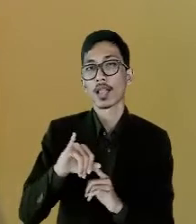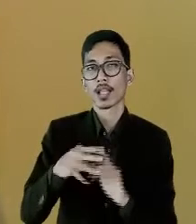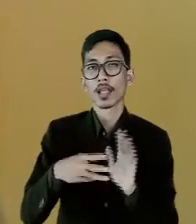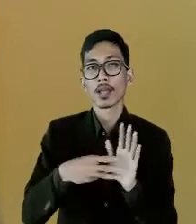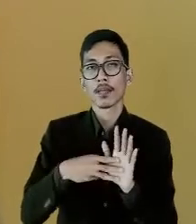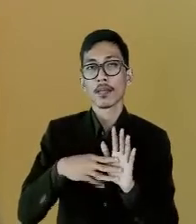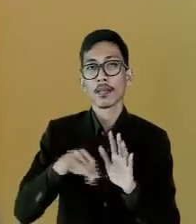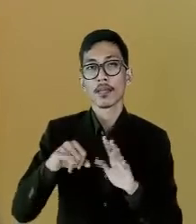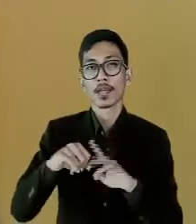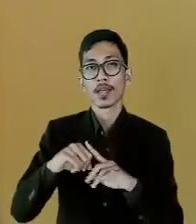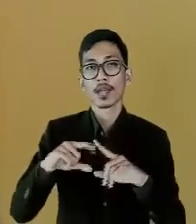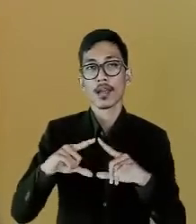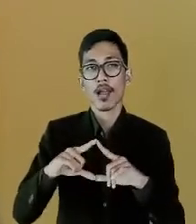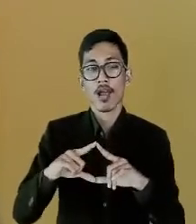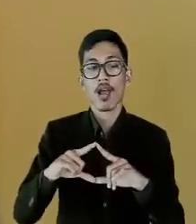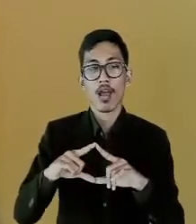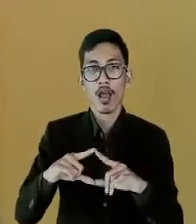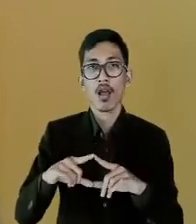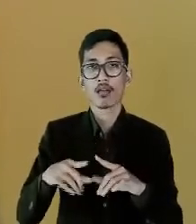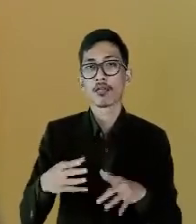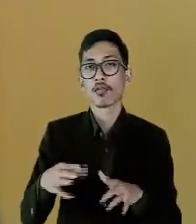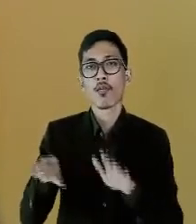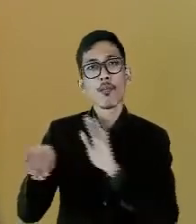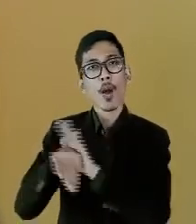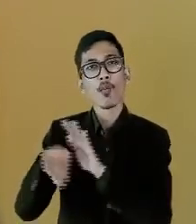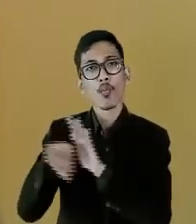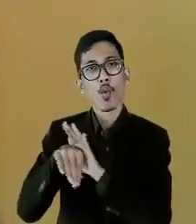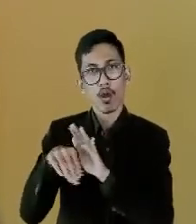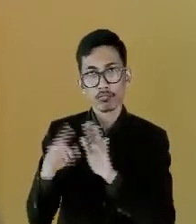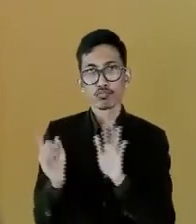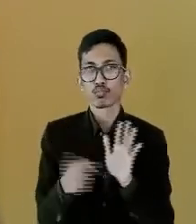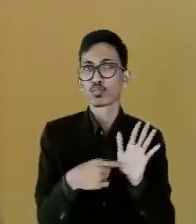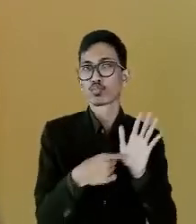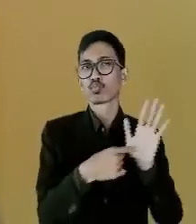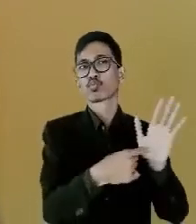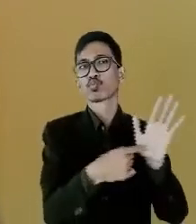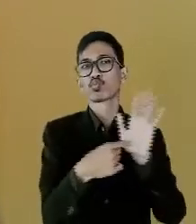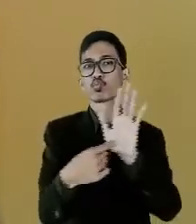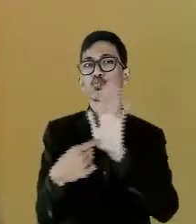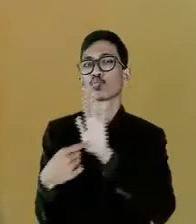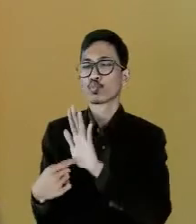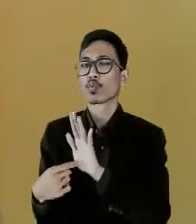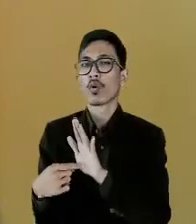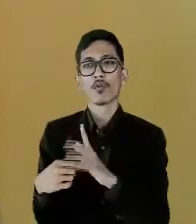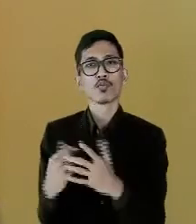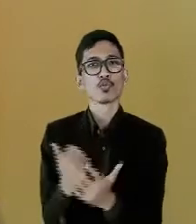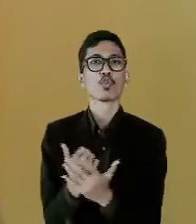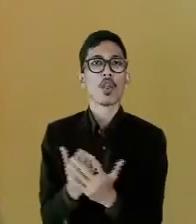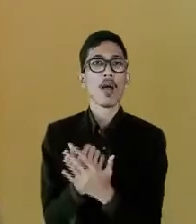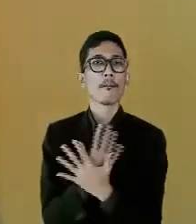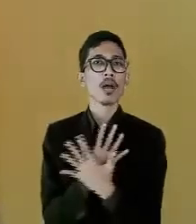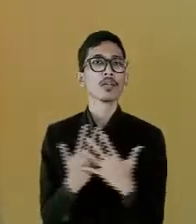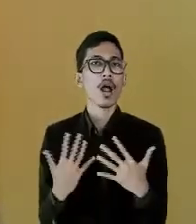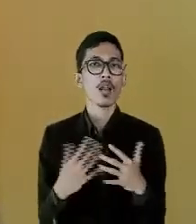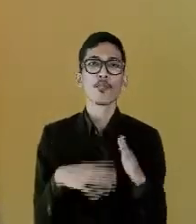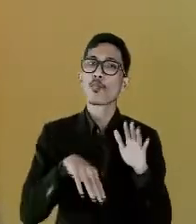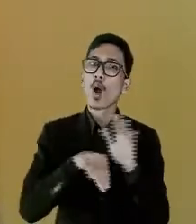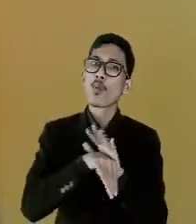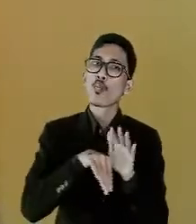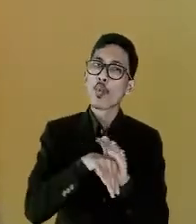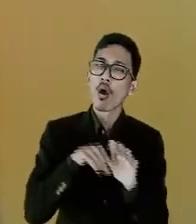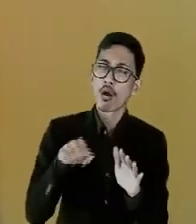Papua tampil dan menunjukkan kepada masyarakat luas bahwa masyarakat Papua sangat ramah dan